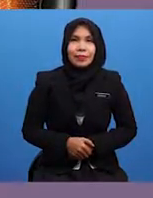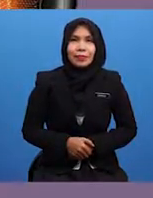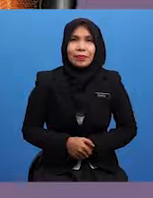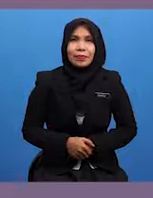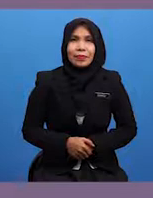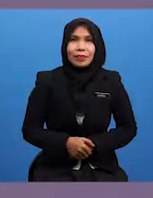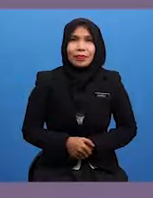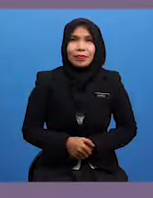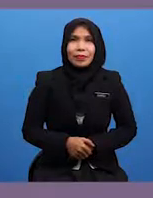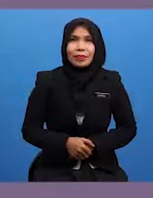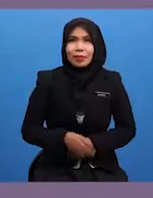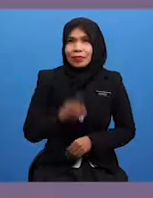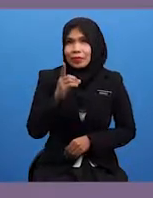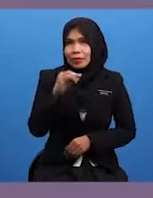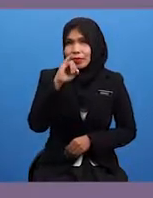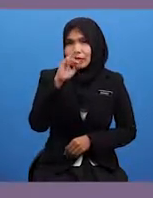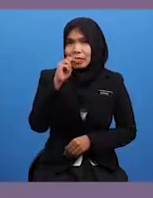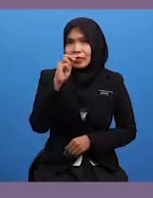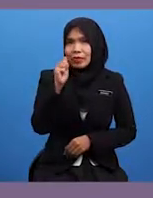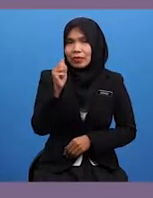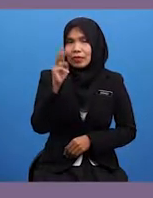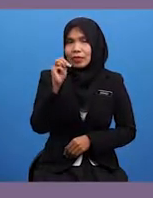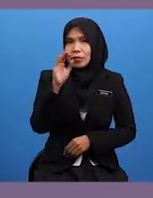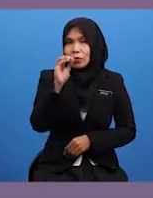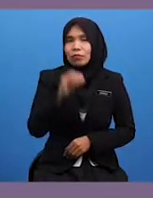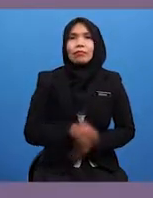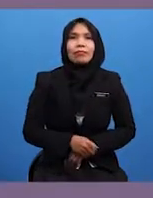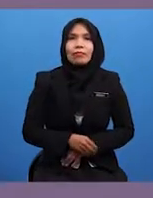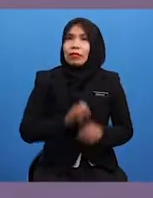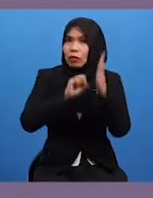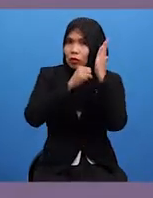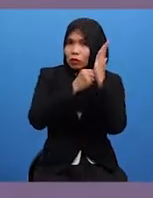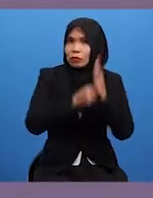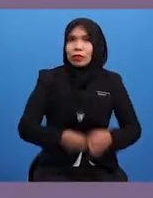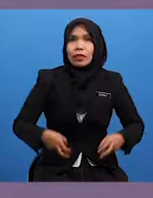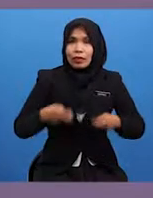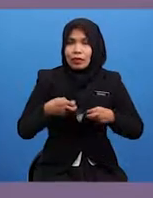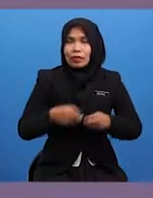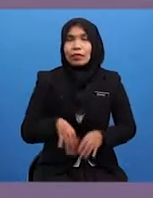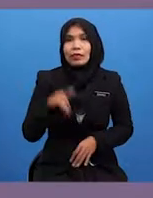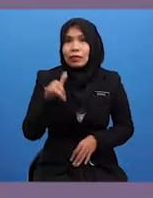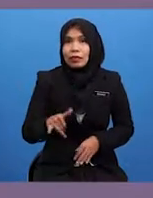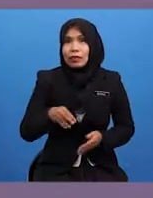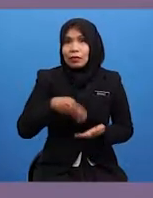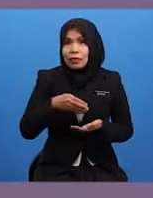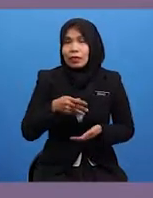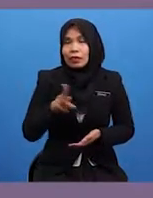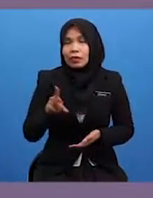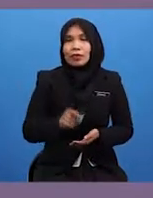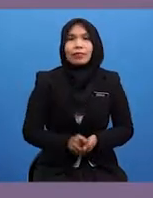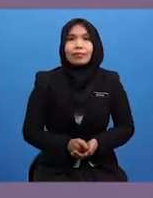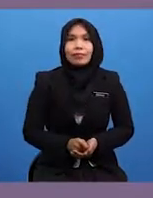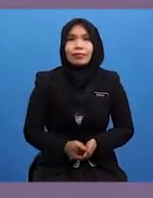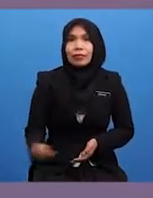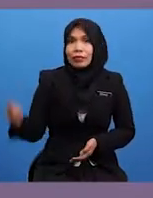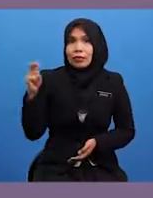Berikut merupakan dynamo, iaitu sumber elektrik yang membekalkan tenaga elektrik untuk menyalakan